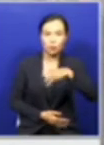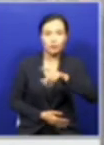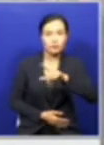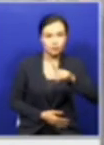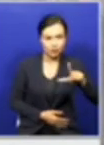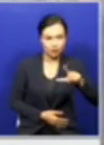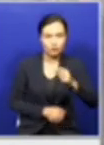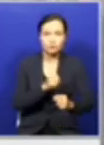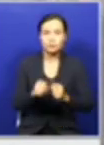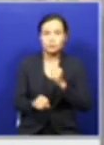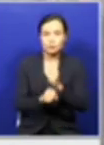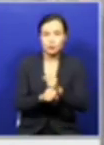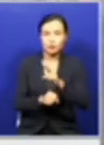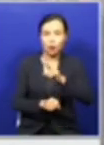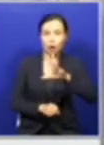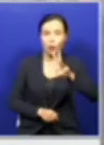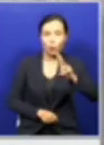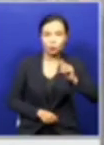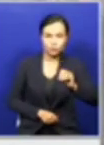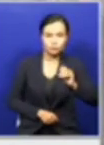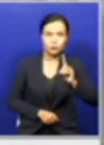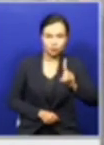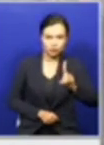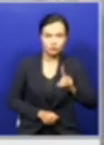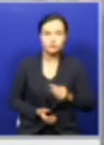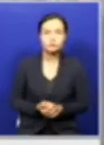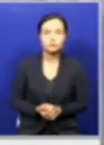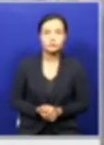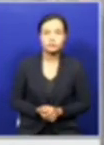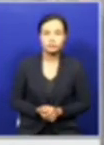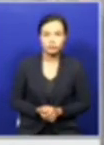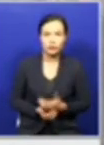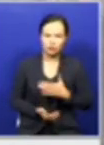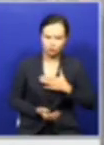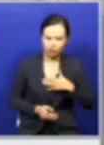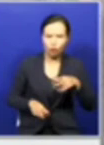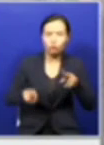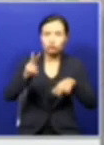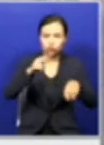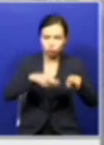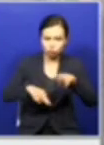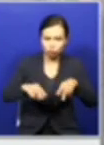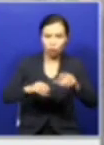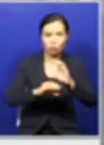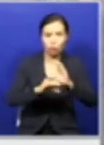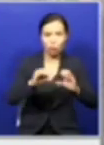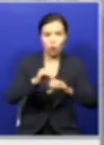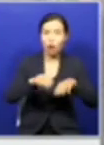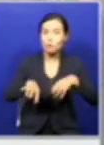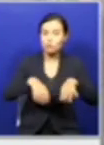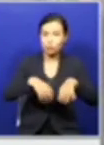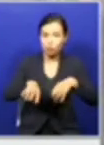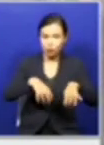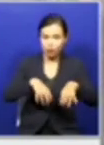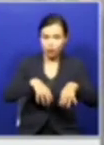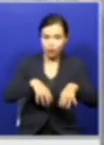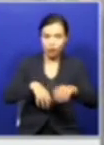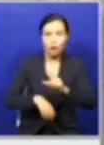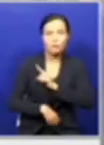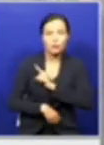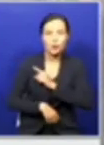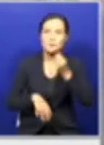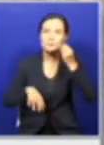ในปี2561เราได้ไปตรวจสอบท่านประธานครับโครงการนี้บริหารจัดการโดยหมู่บ้